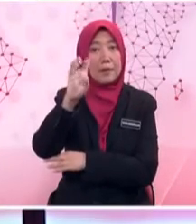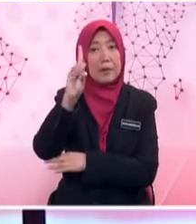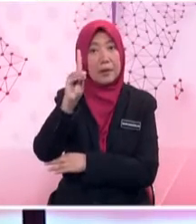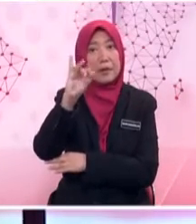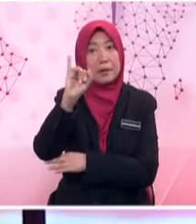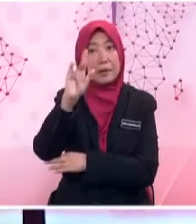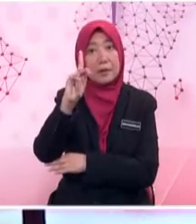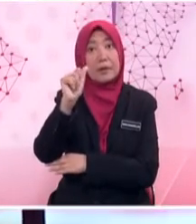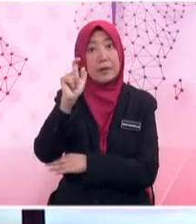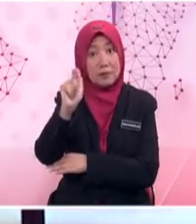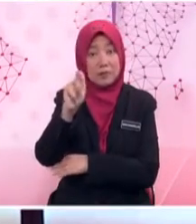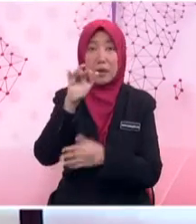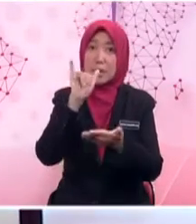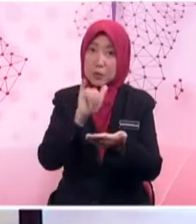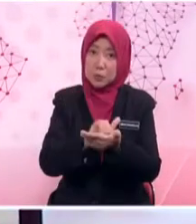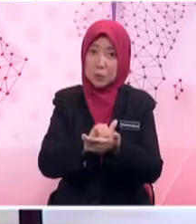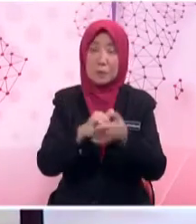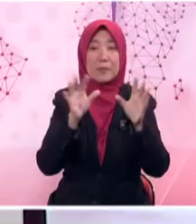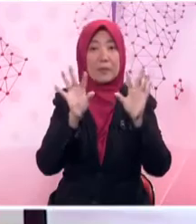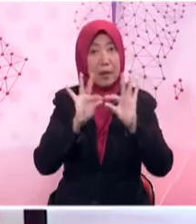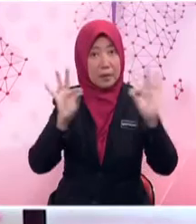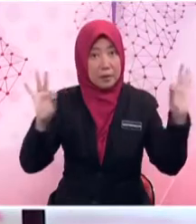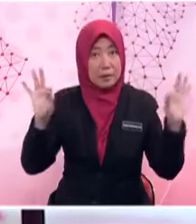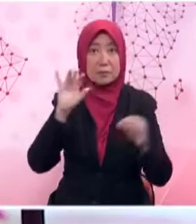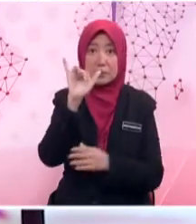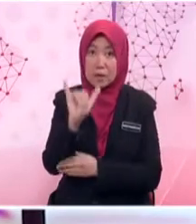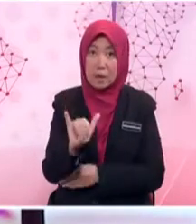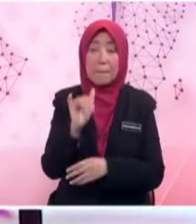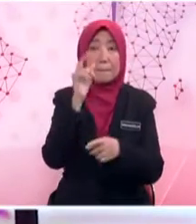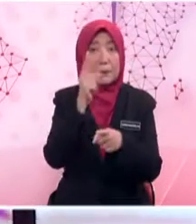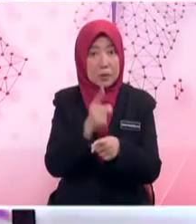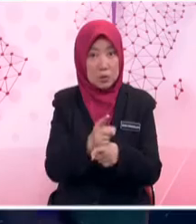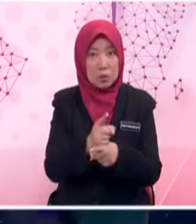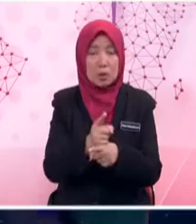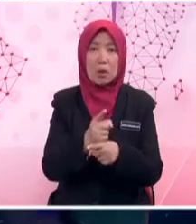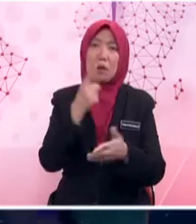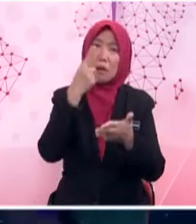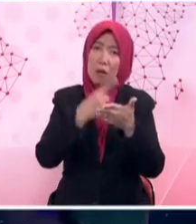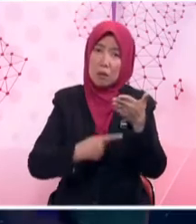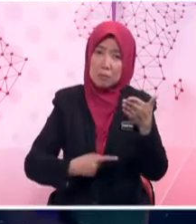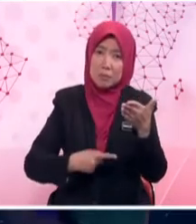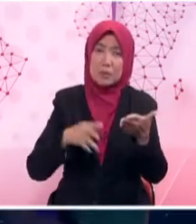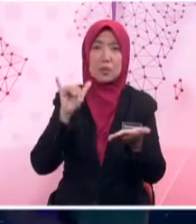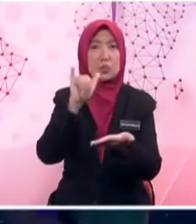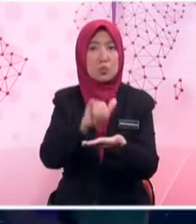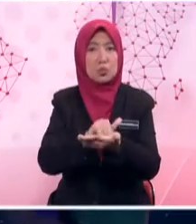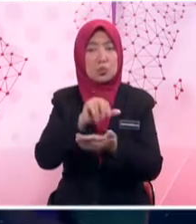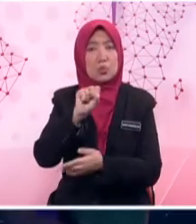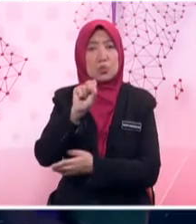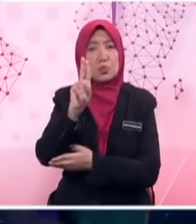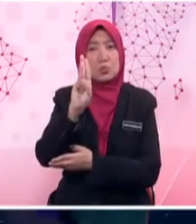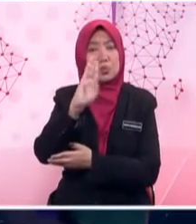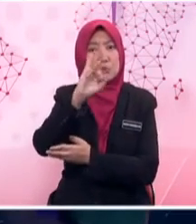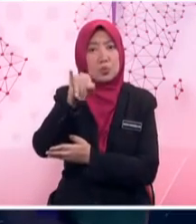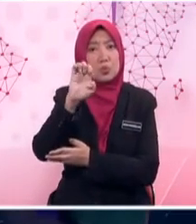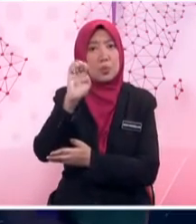yang betul lah. Okey. Ya? Apa maksud subjek? Mesti murid-murid tanya apa tu subjek, apa tu predikat, cikgu.